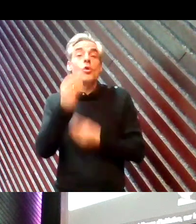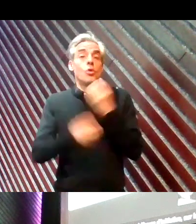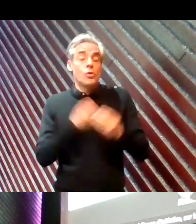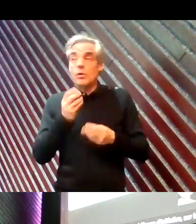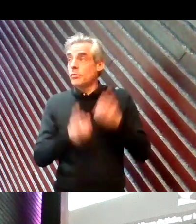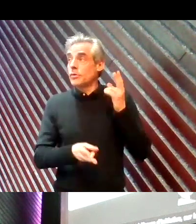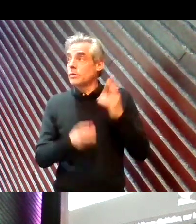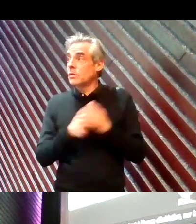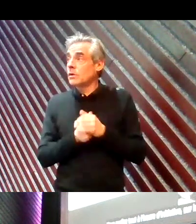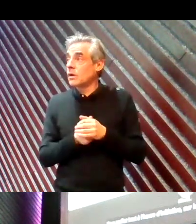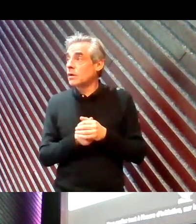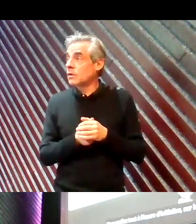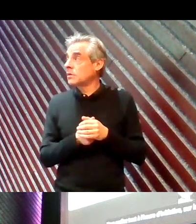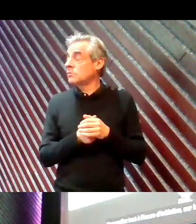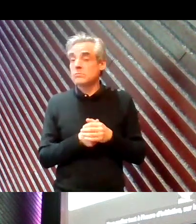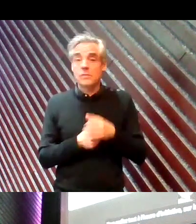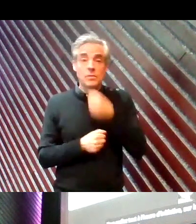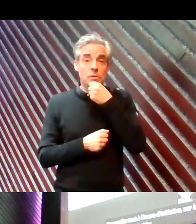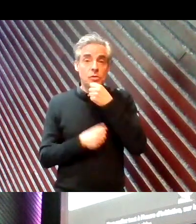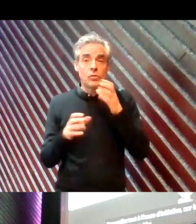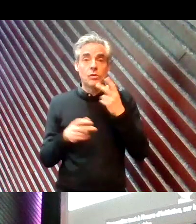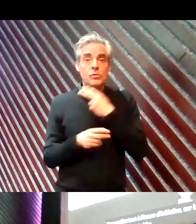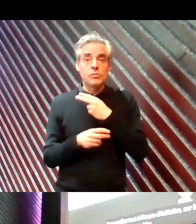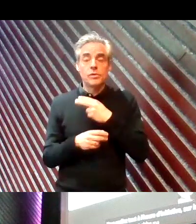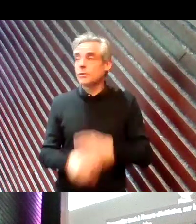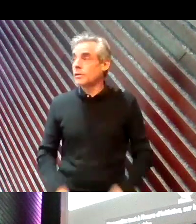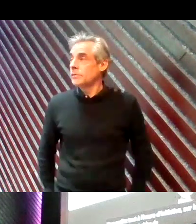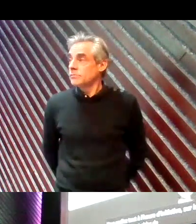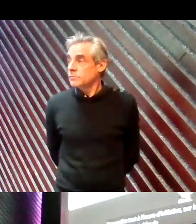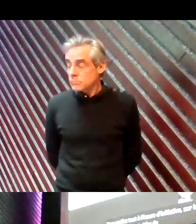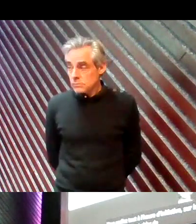pense que la durée, c'est quelque chose qui va être assez important.